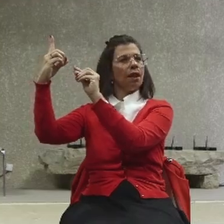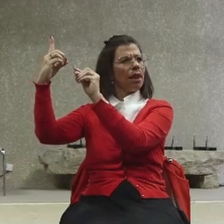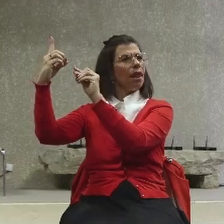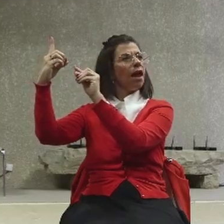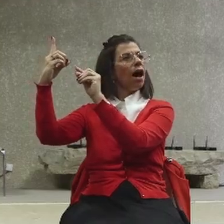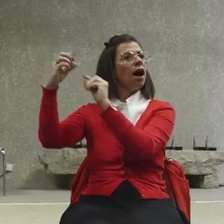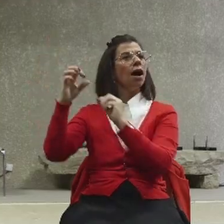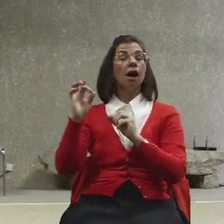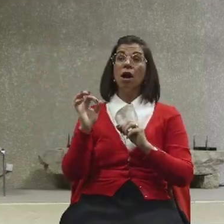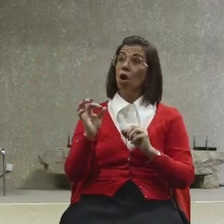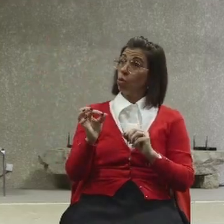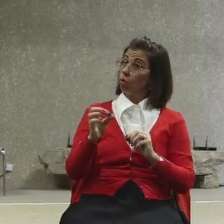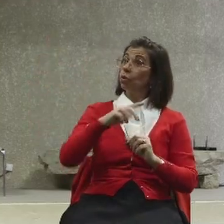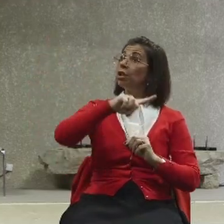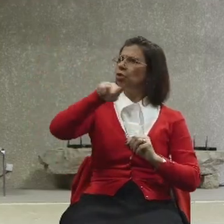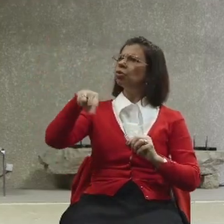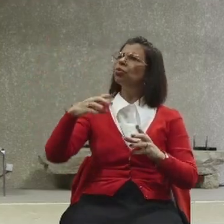ne pêche pas.